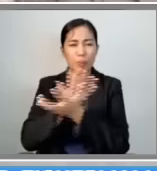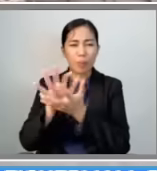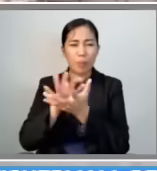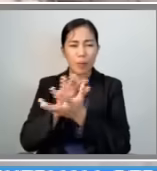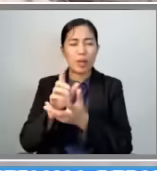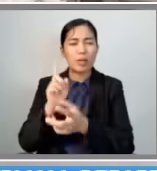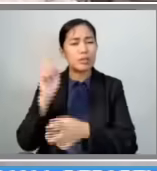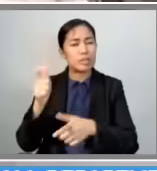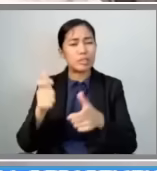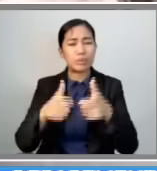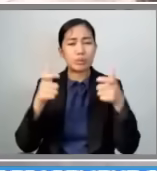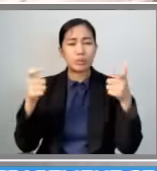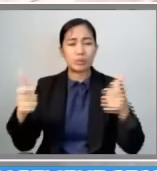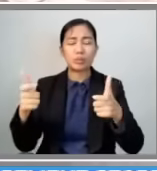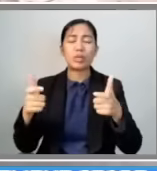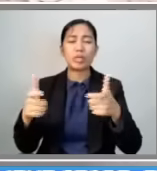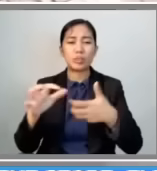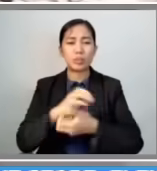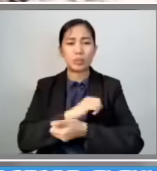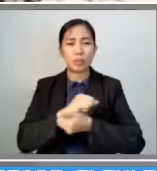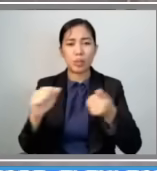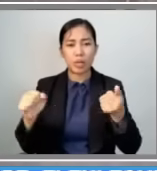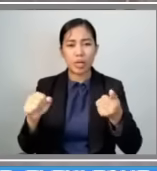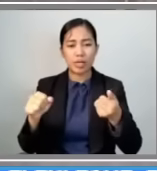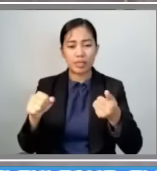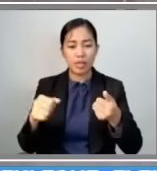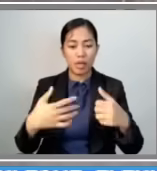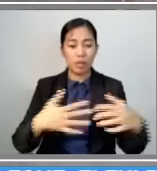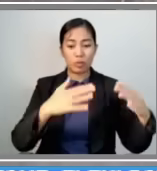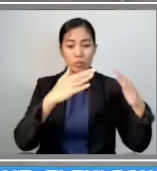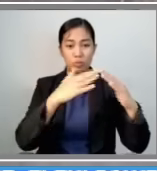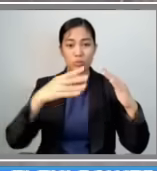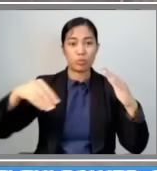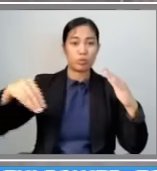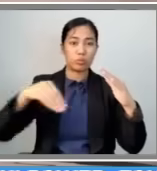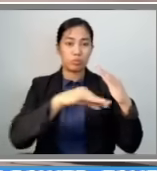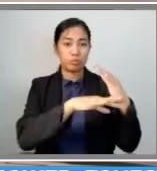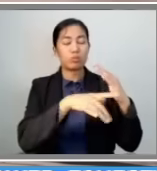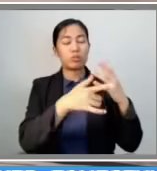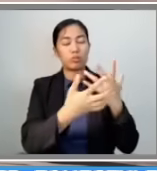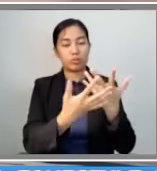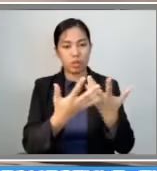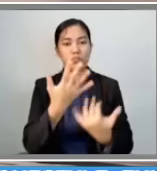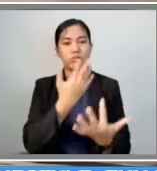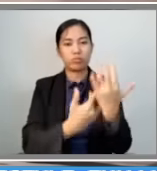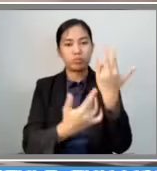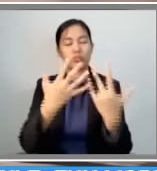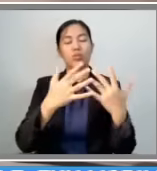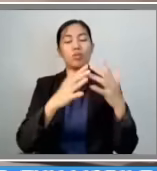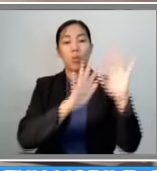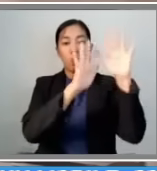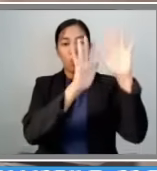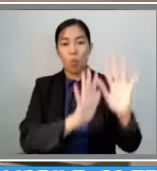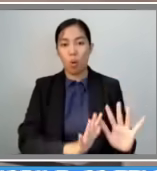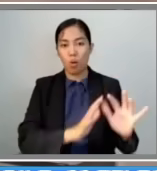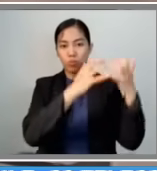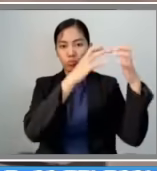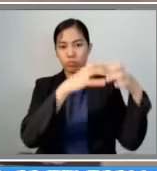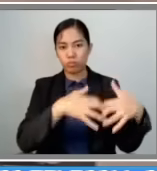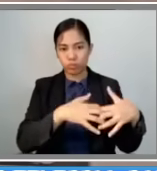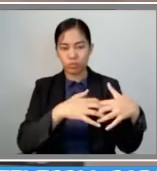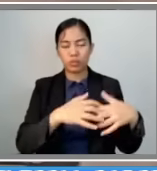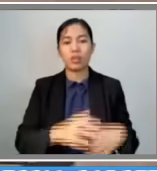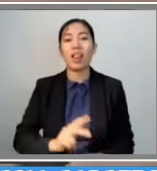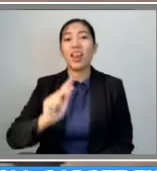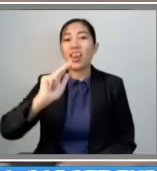pinsala. Ang katabi nitong warehouse bumigay na rin ng bubong at tumagilid ang pader. Magiging nadamay na ikatlong warehouse ay bumagsak na ang